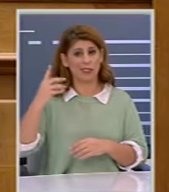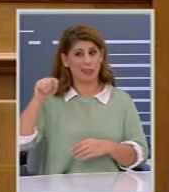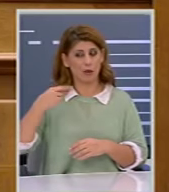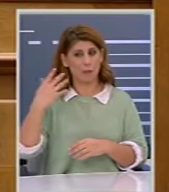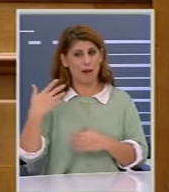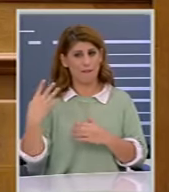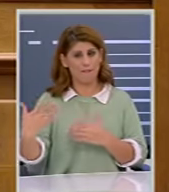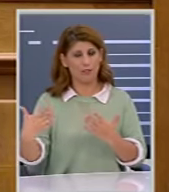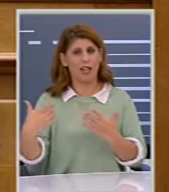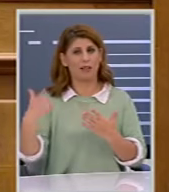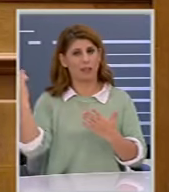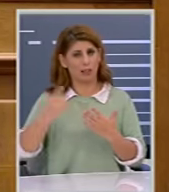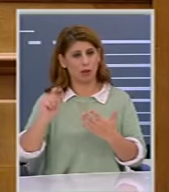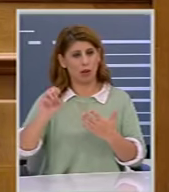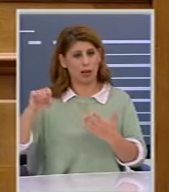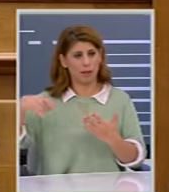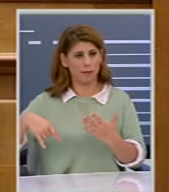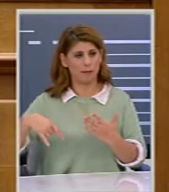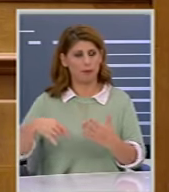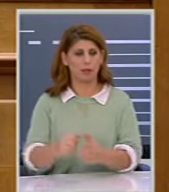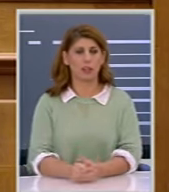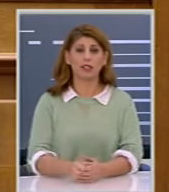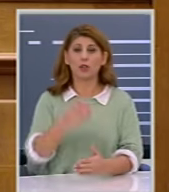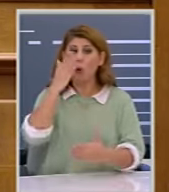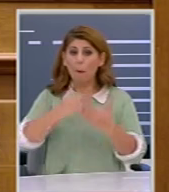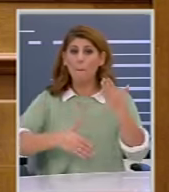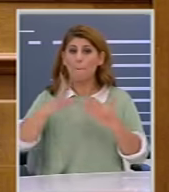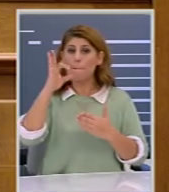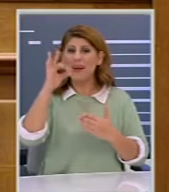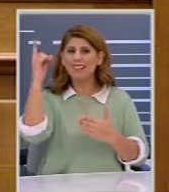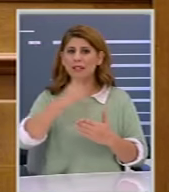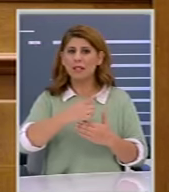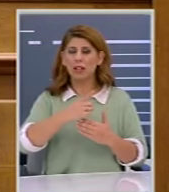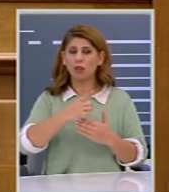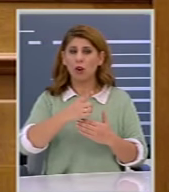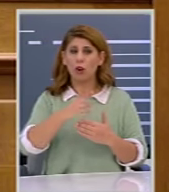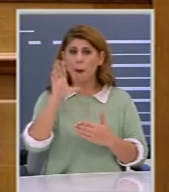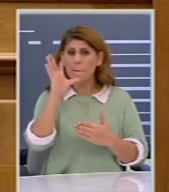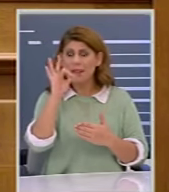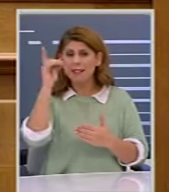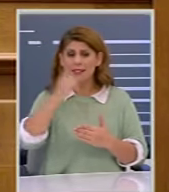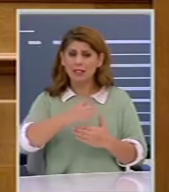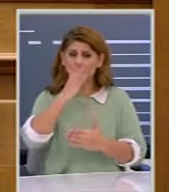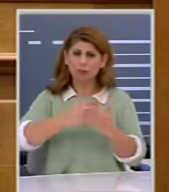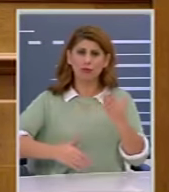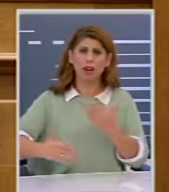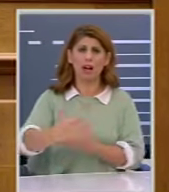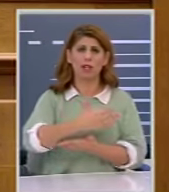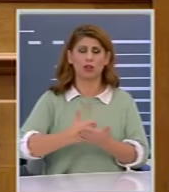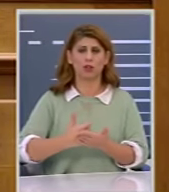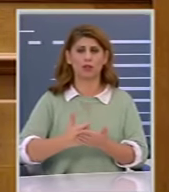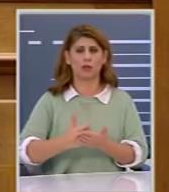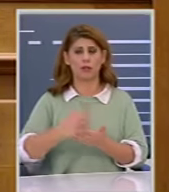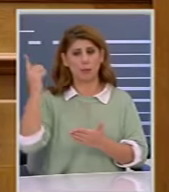ΑΕΠ. Ήταν ήδη το μισό από το 1995. Μέσα σε μια δεκαετία χάθηκε το μισό αγροτικό μας εισόδημα σε ποσοστό